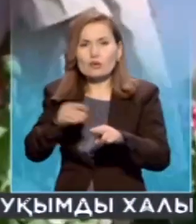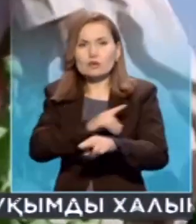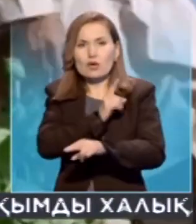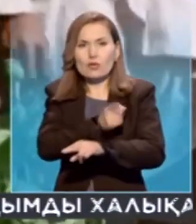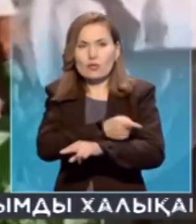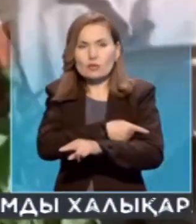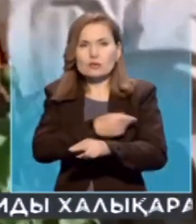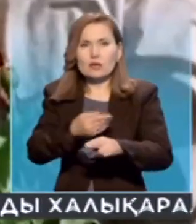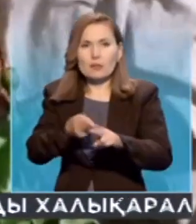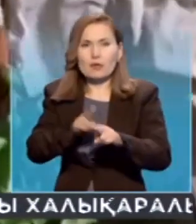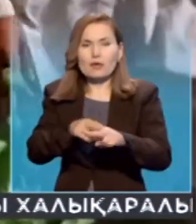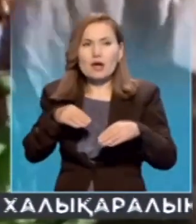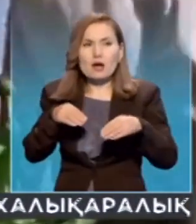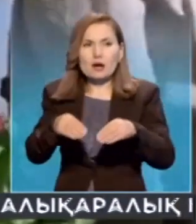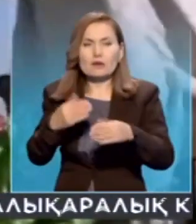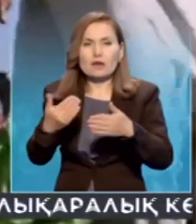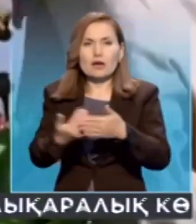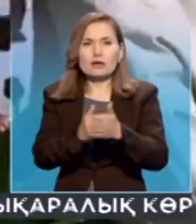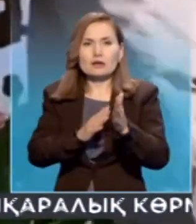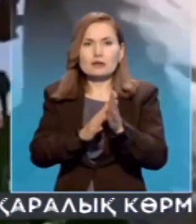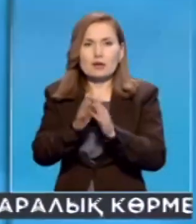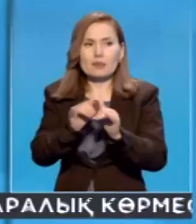қайта өсіре бастады.